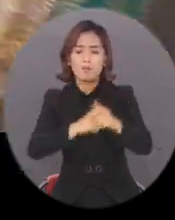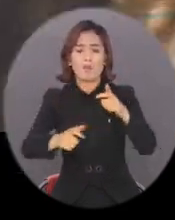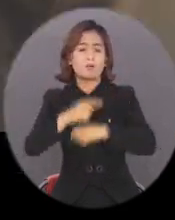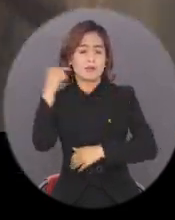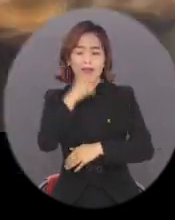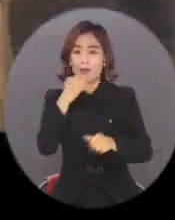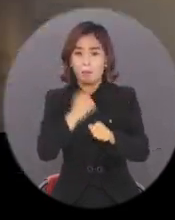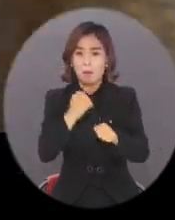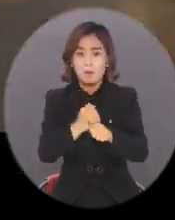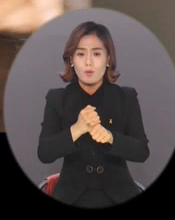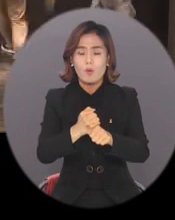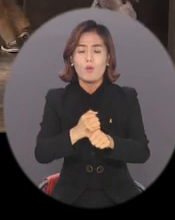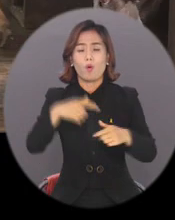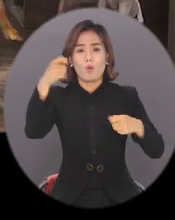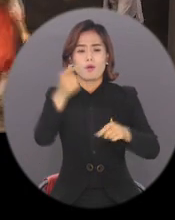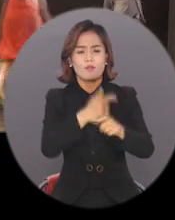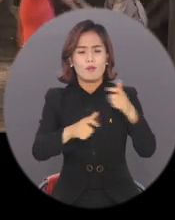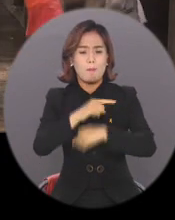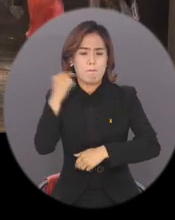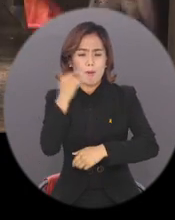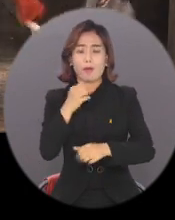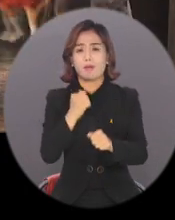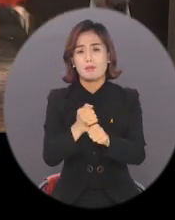등 작품의 완성도를 높였습니다.